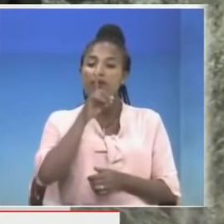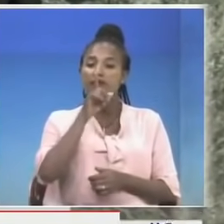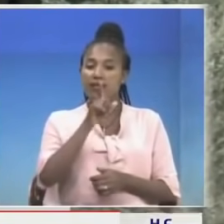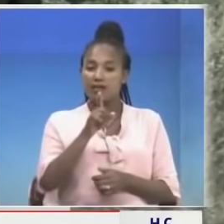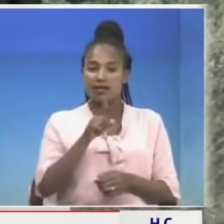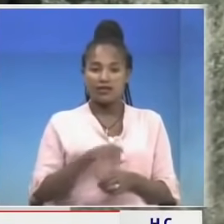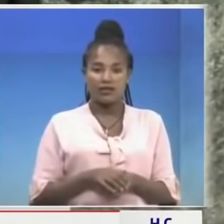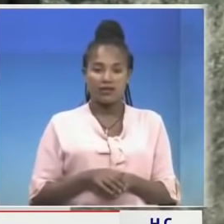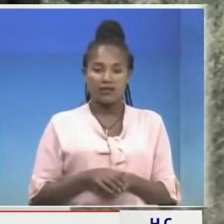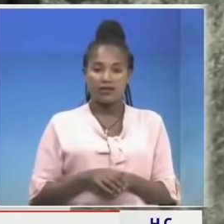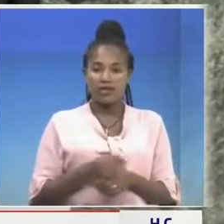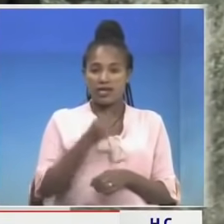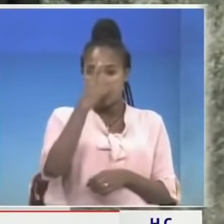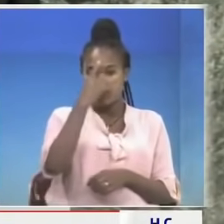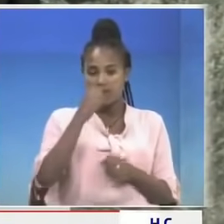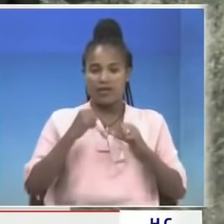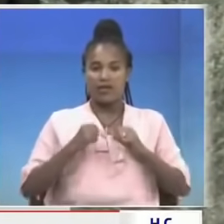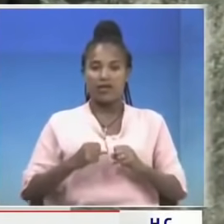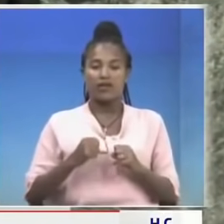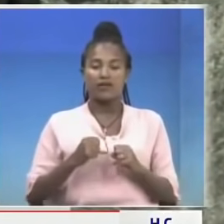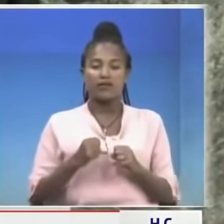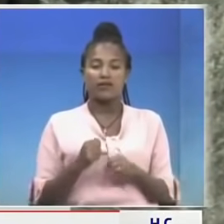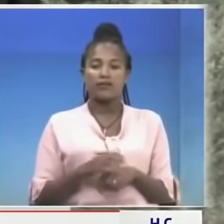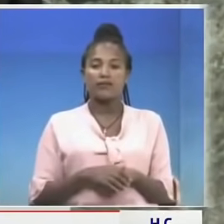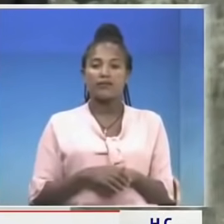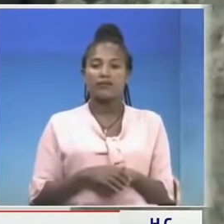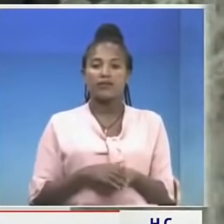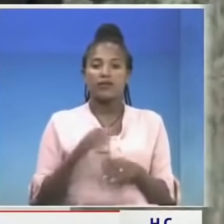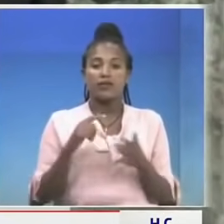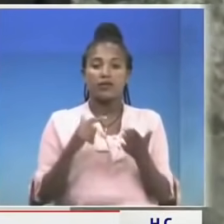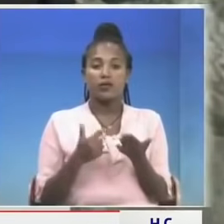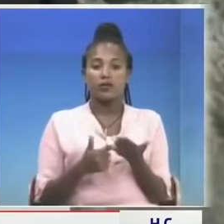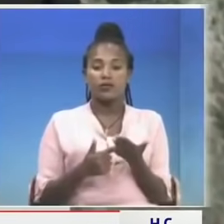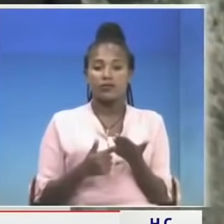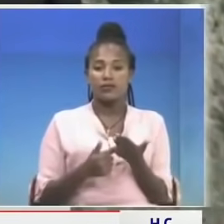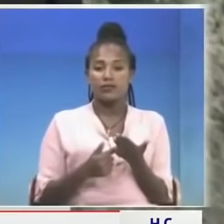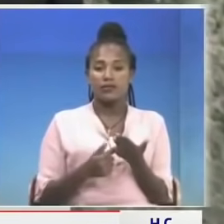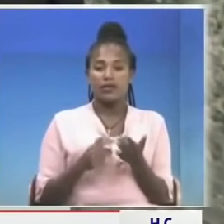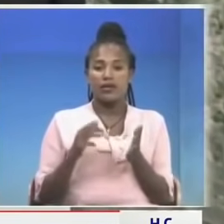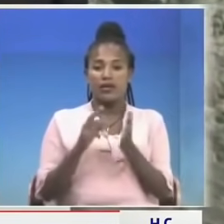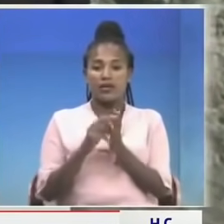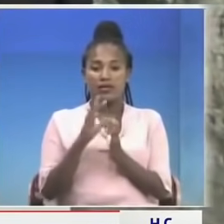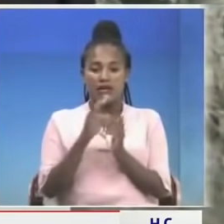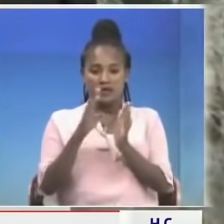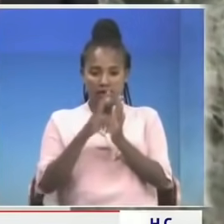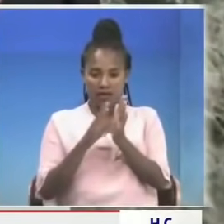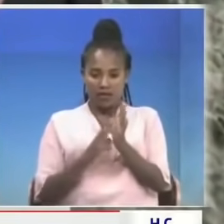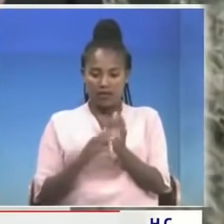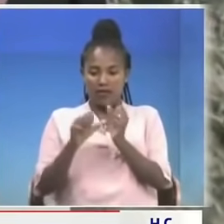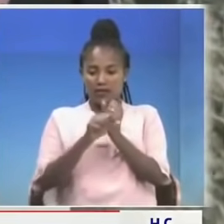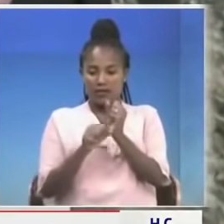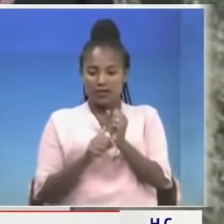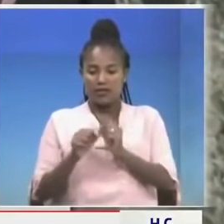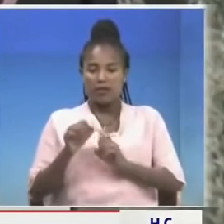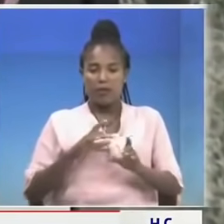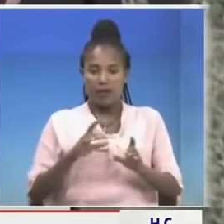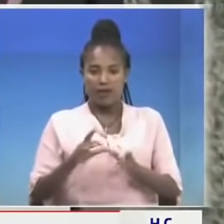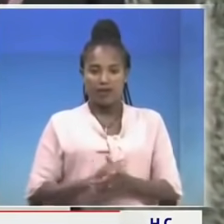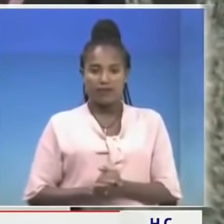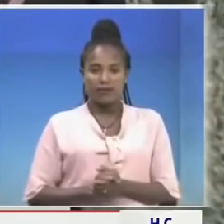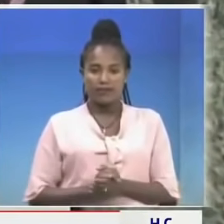በቅንነት በታታሪነት እንዲሁም ህግና ስርዓትን መሰረት በማድረግ